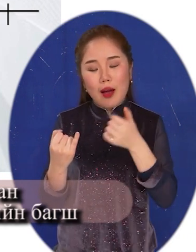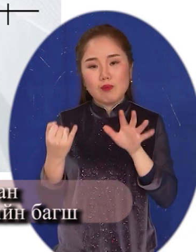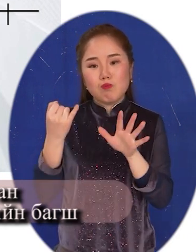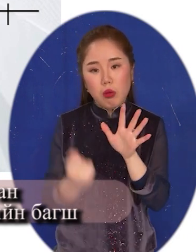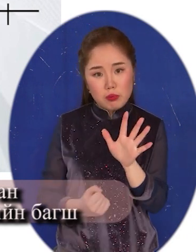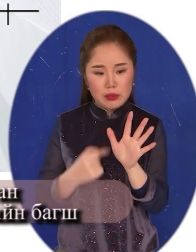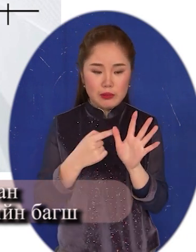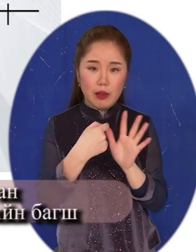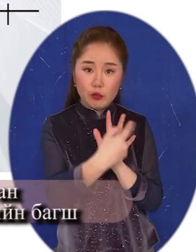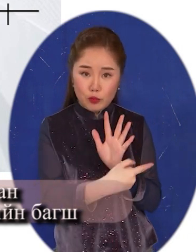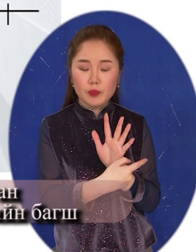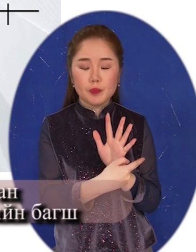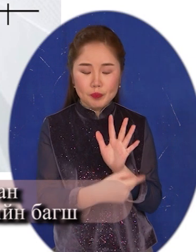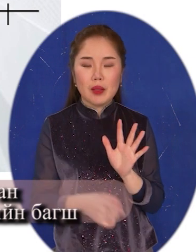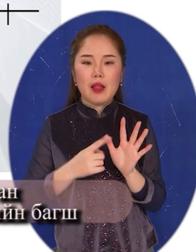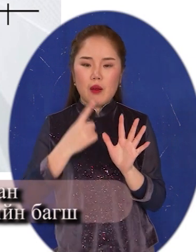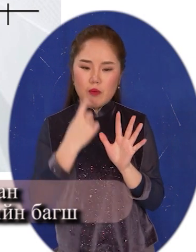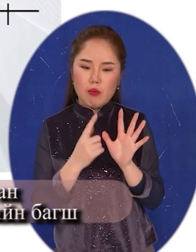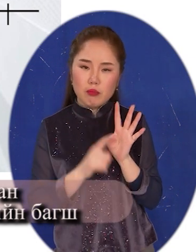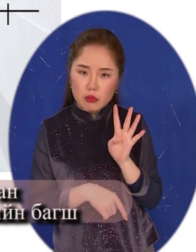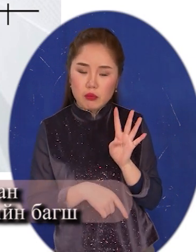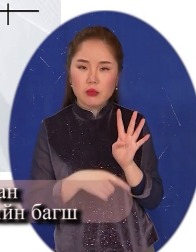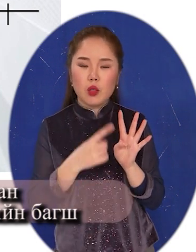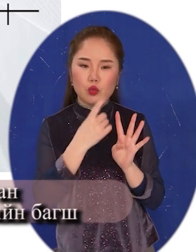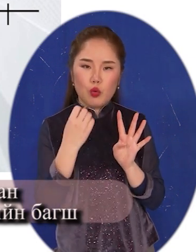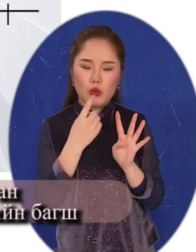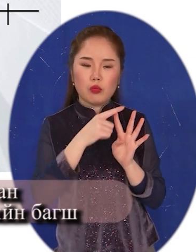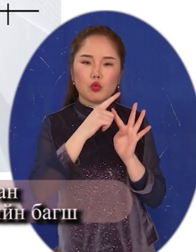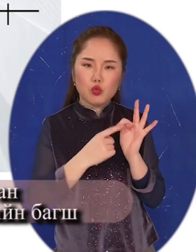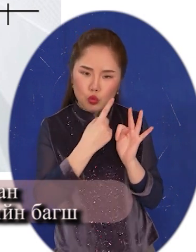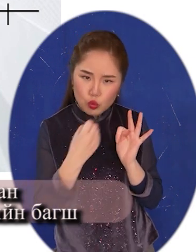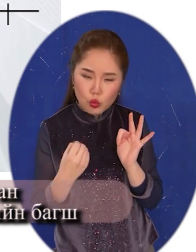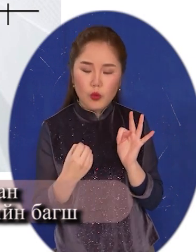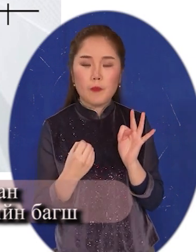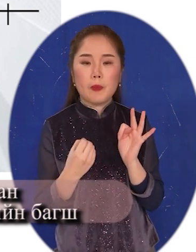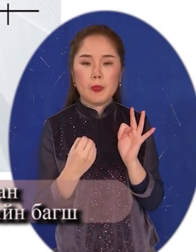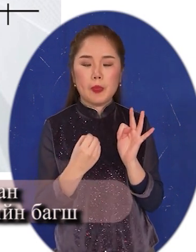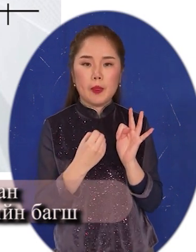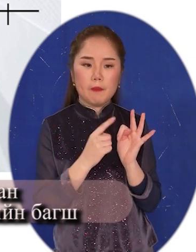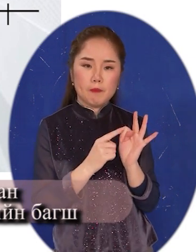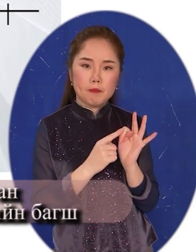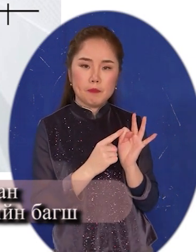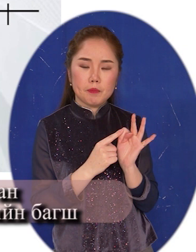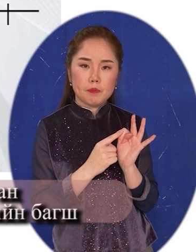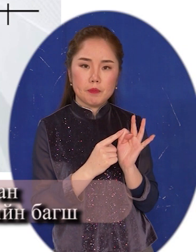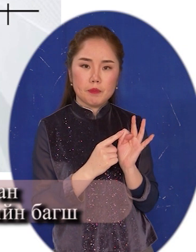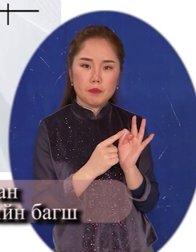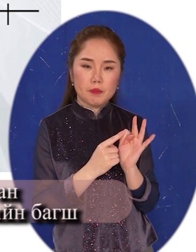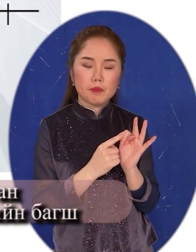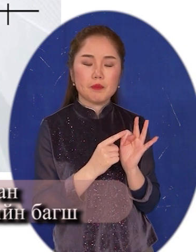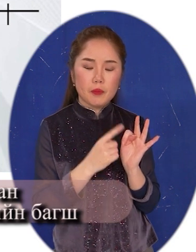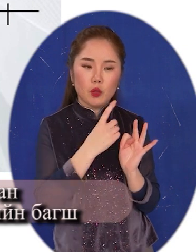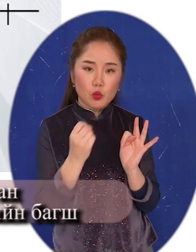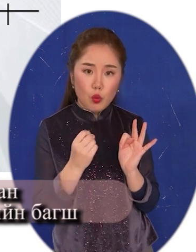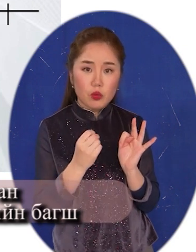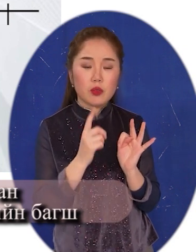600-ден 100-дү кемитейик. 500-ден тагы да 100-дү кемиттик. 400 төгрүк, соңунда тагы да 100-дү кемитет